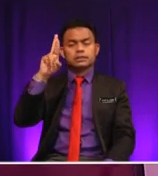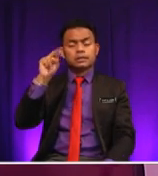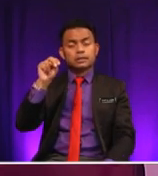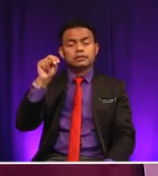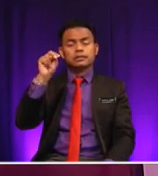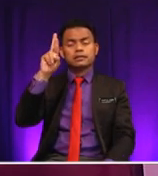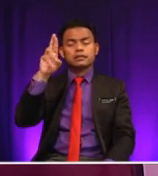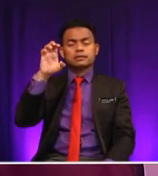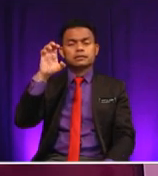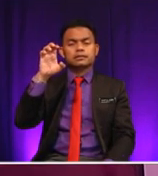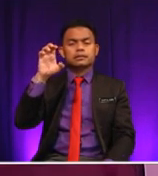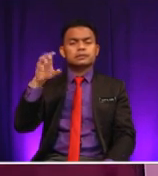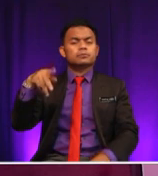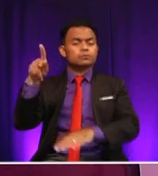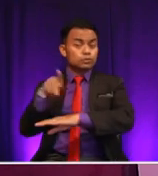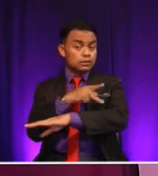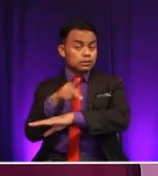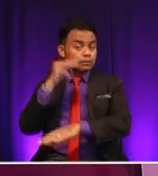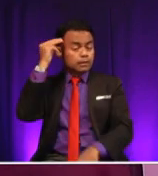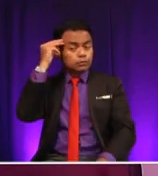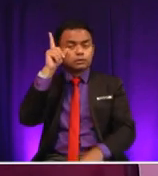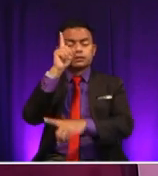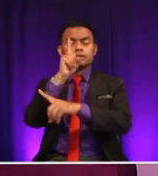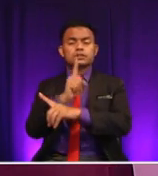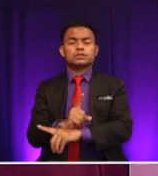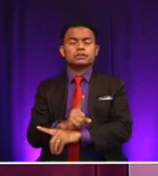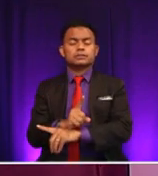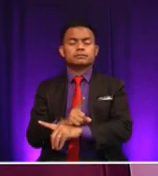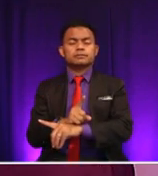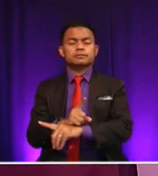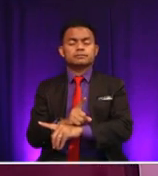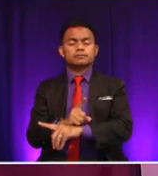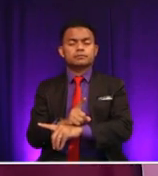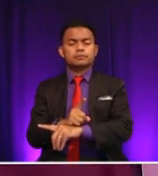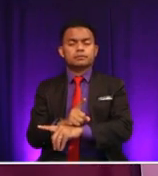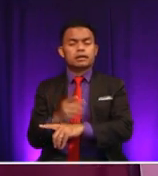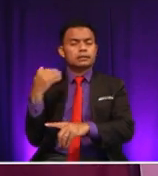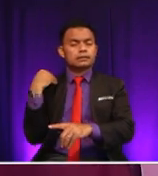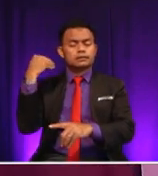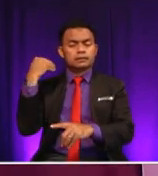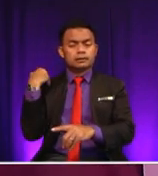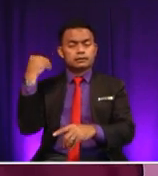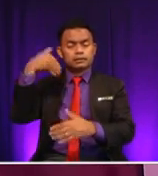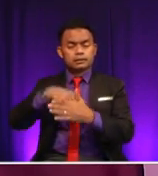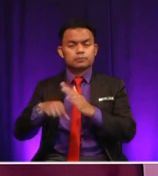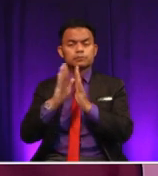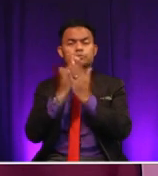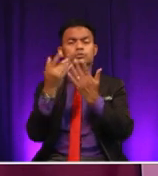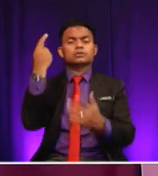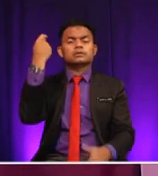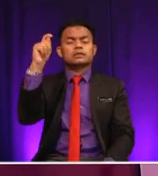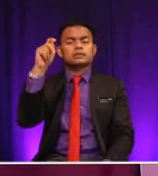mana puisi ini terdapat di dalam buku teks nilai Insan oke yang mana